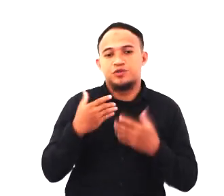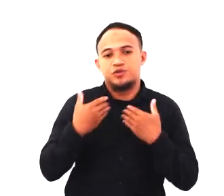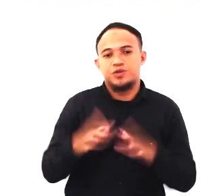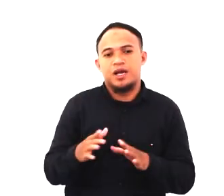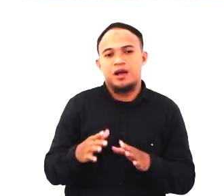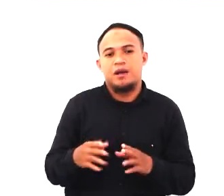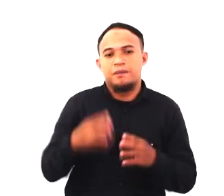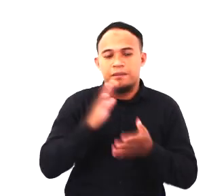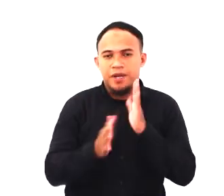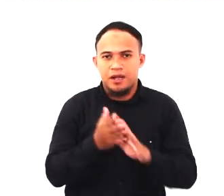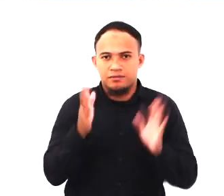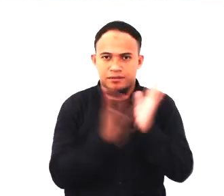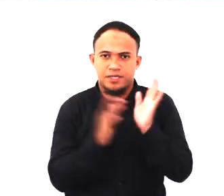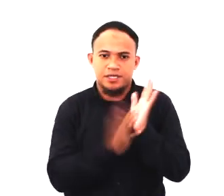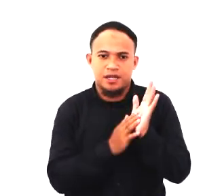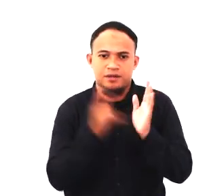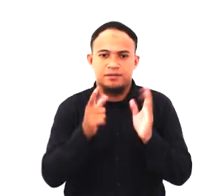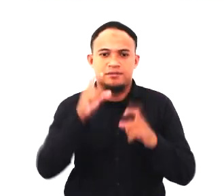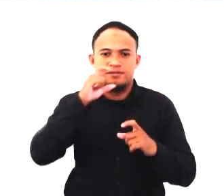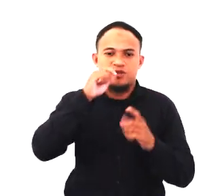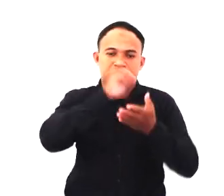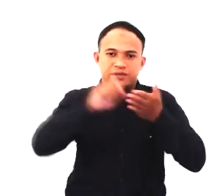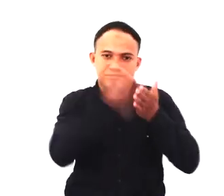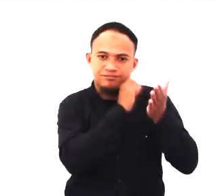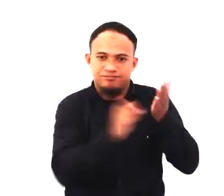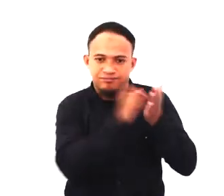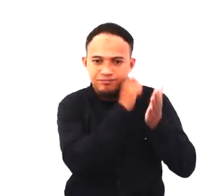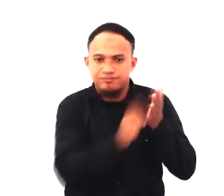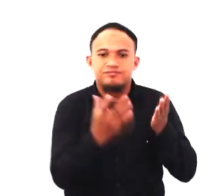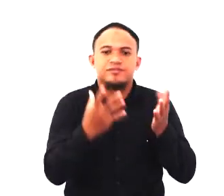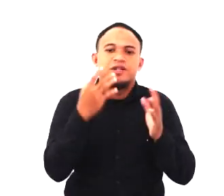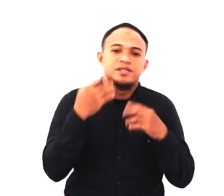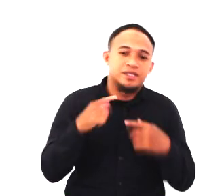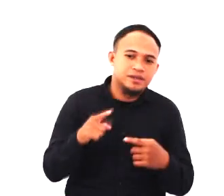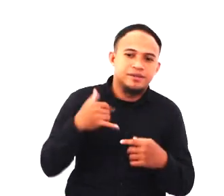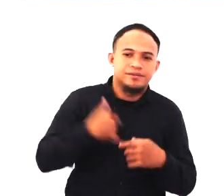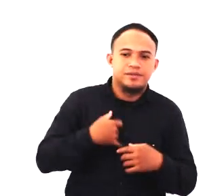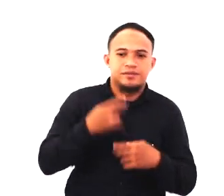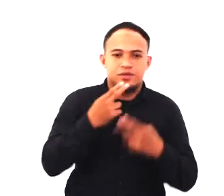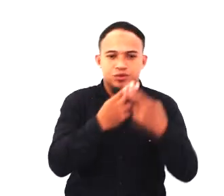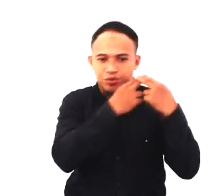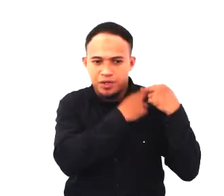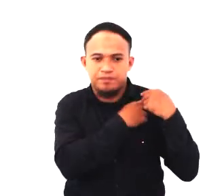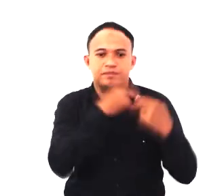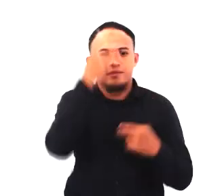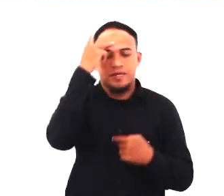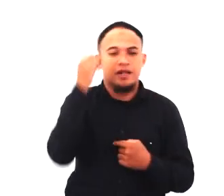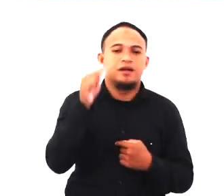SDA, untuk betul-betul menyeleksi calon kontraktor. Ya. Kalau yang sudah